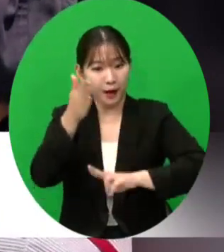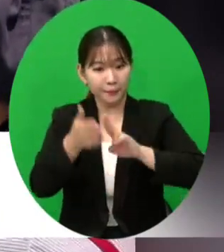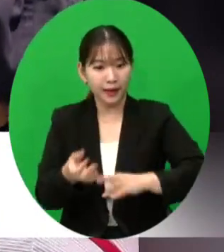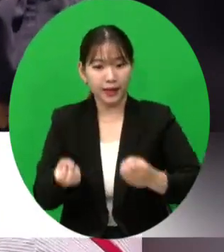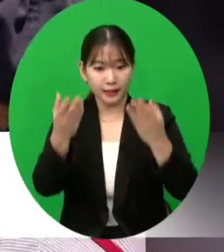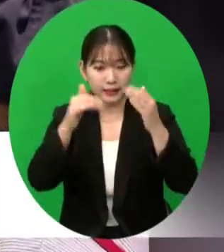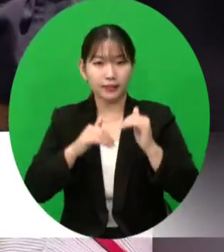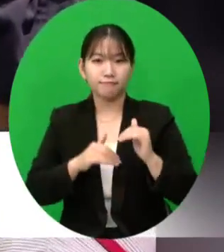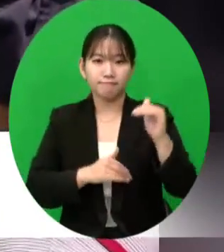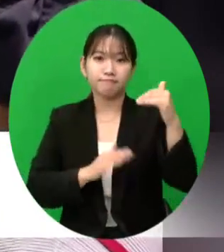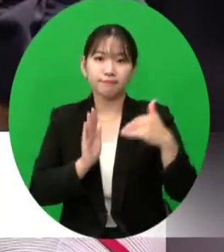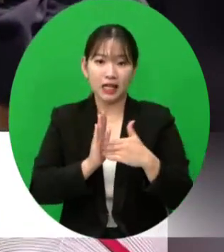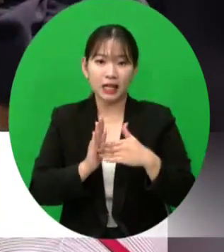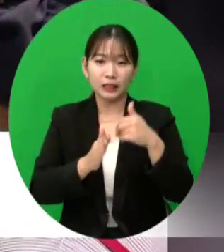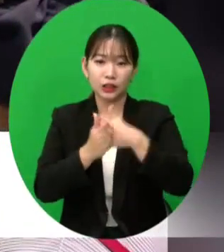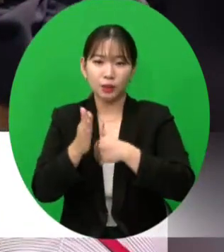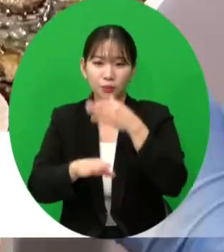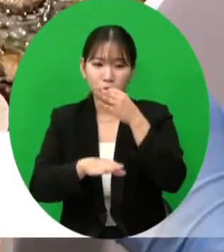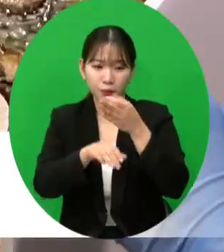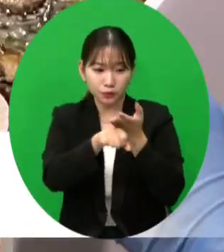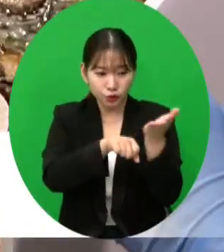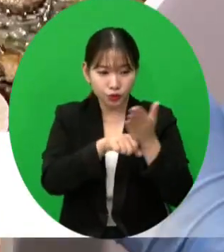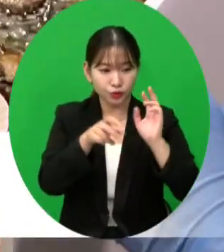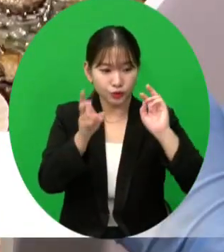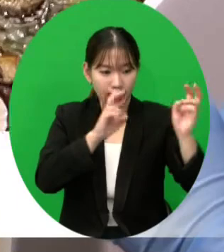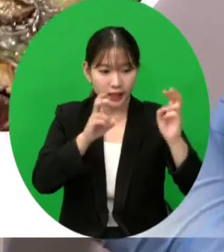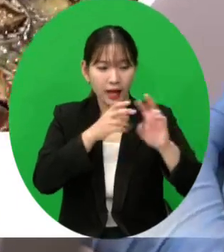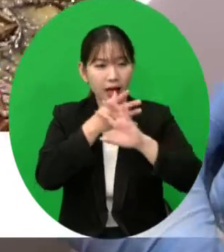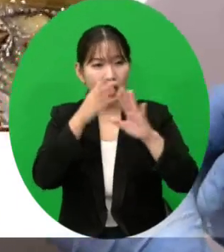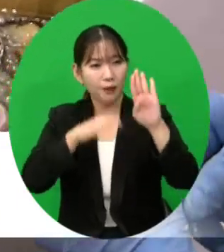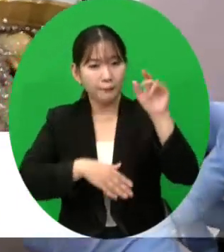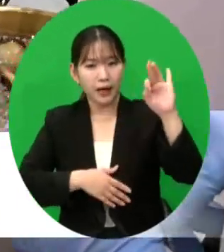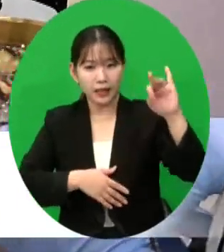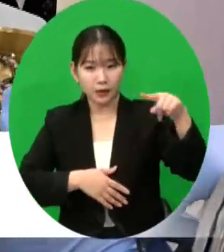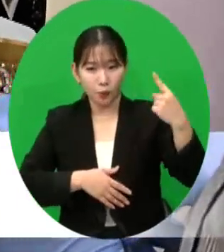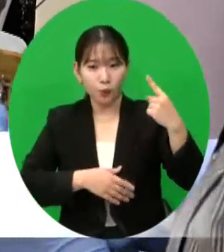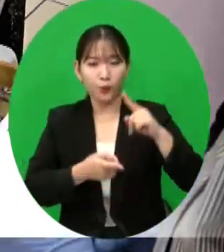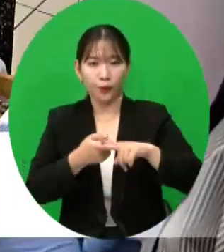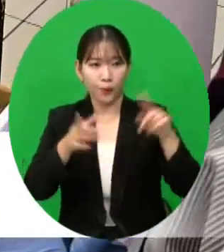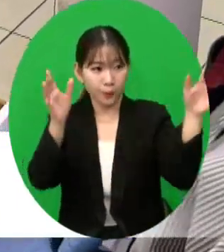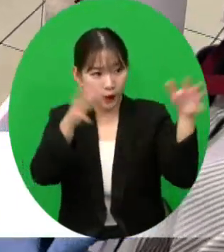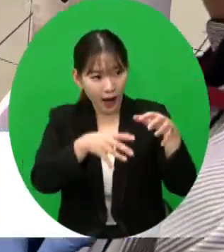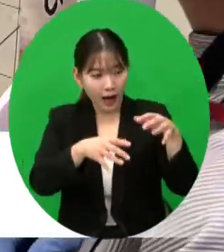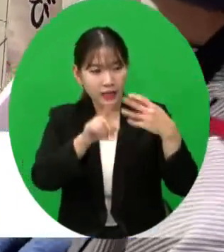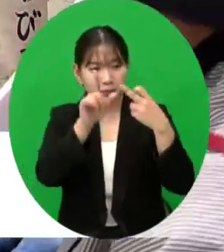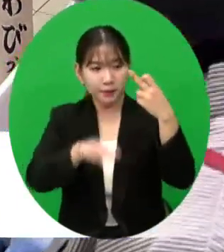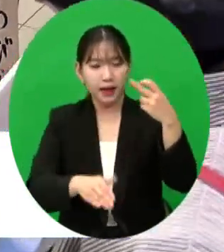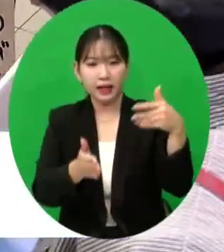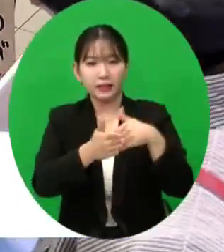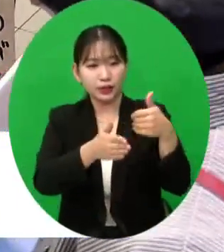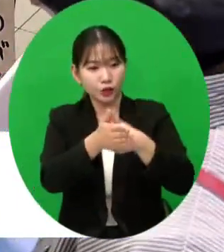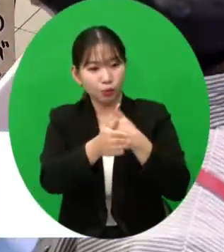행사를 진행했으며 전복 수출 기업과 해외 바이어를 대상으로 연말까지 전복